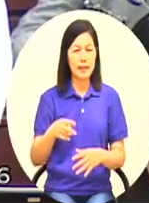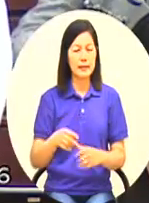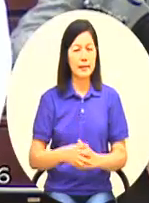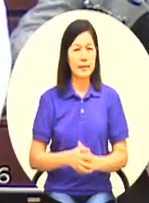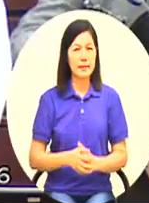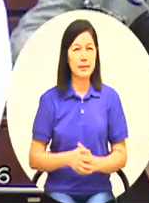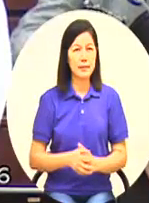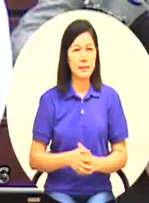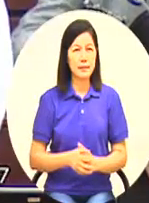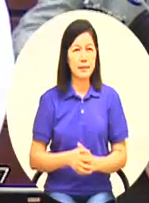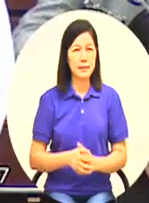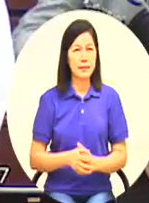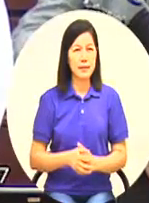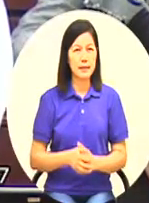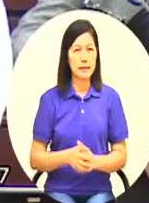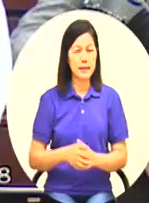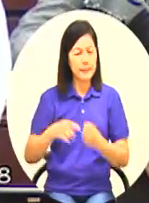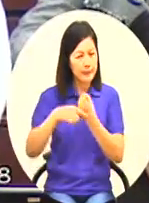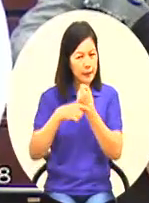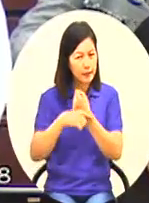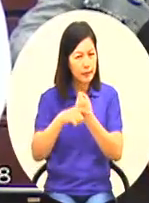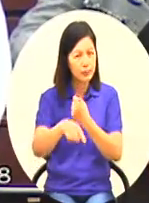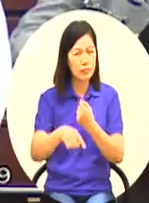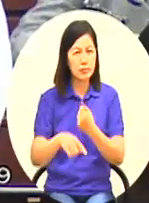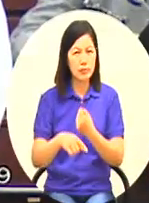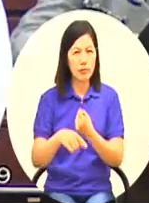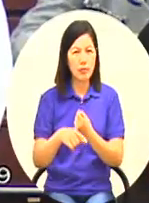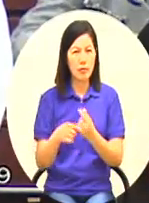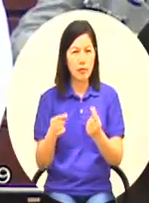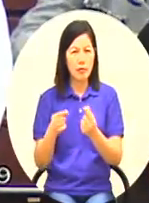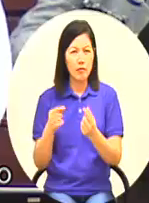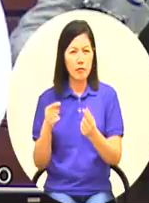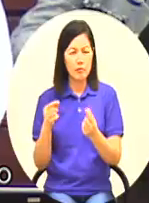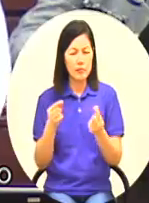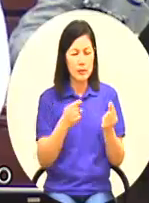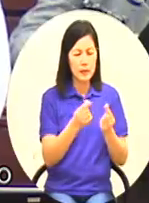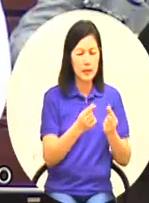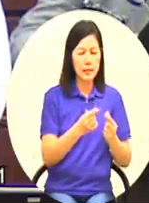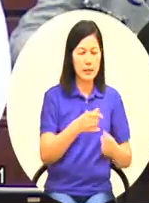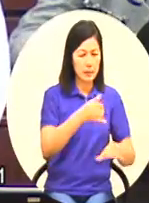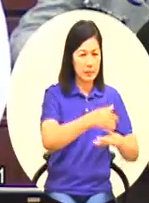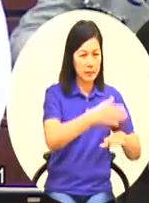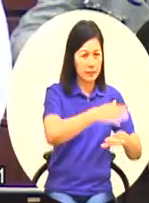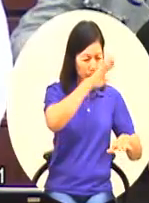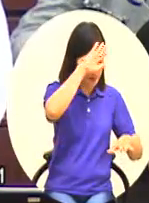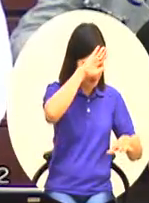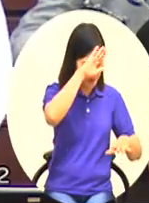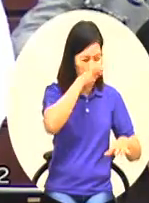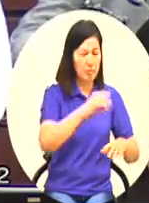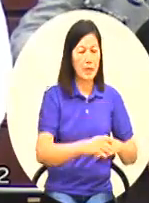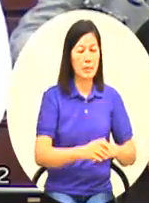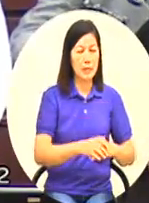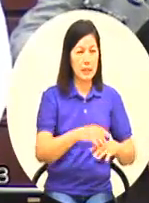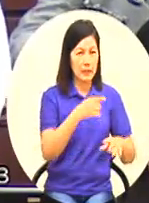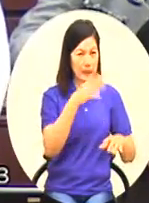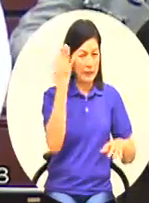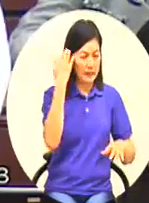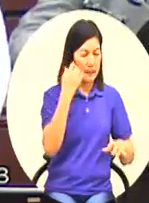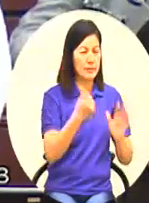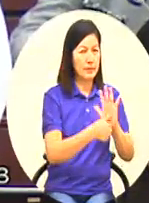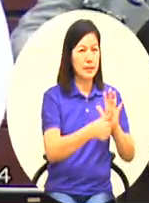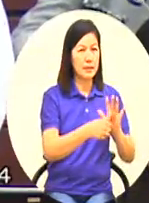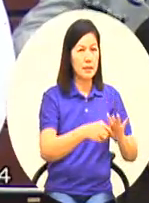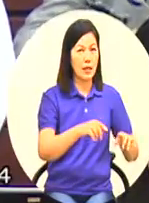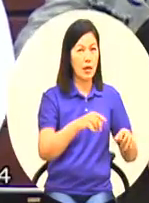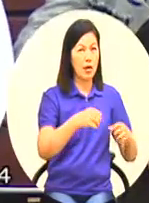一个临床的严重度没有像登革热那么明显，所以登革热我们以前会讲断骨热，会骨头酸痛很严重，但是